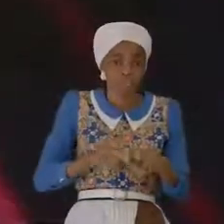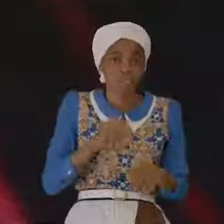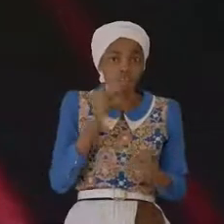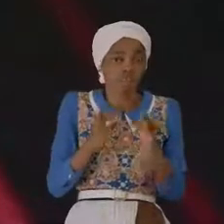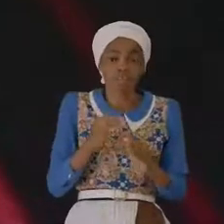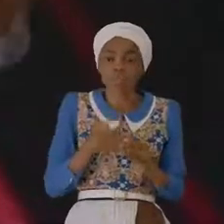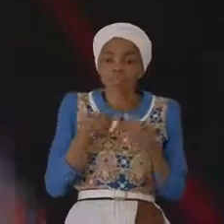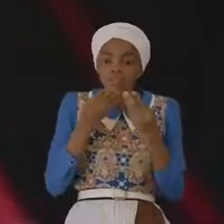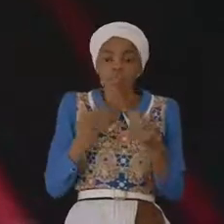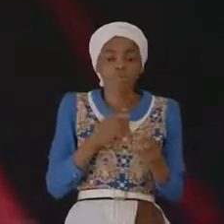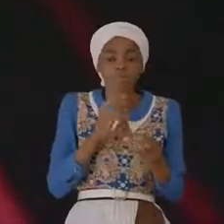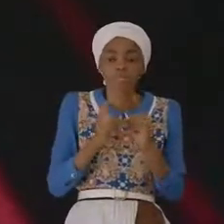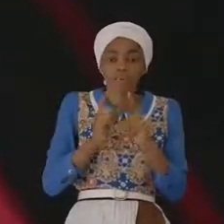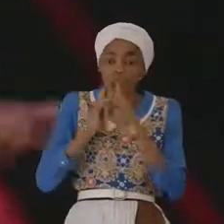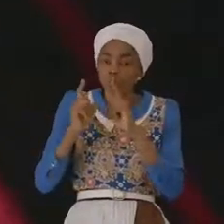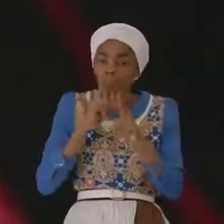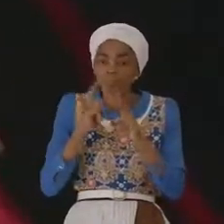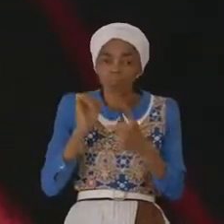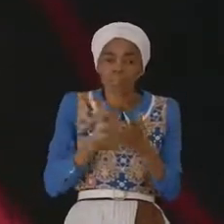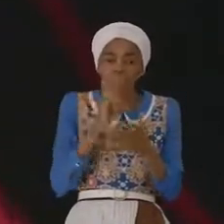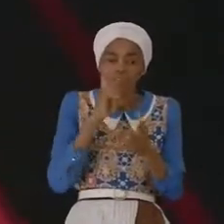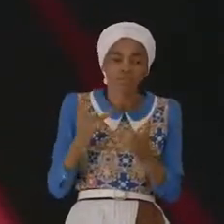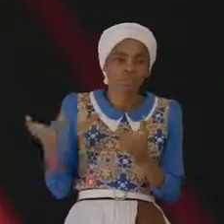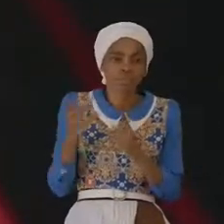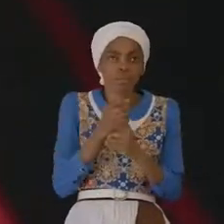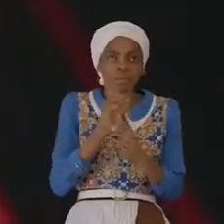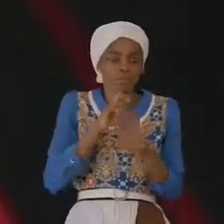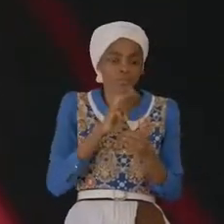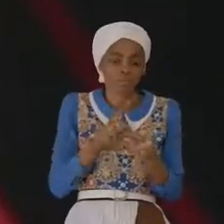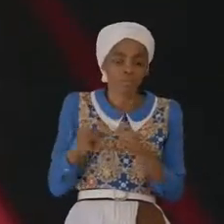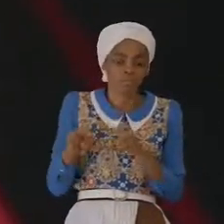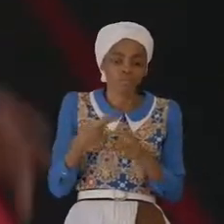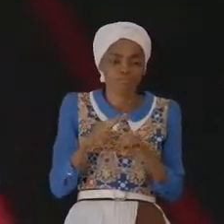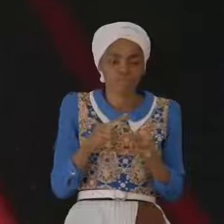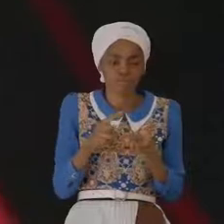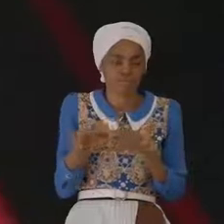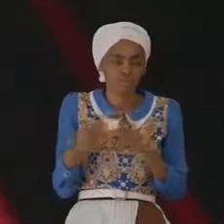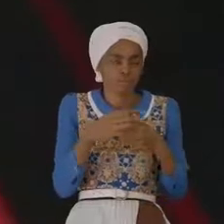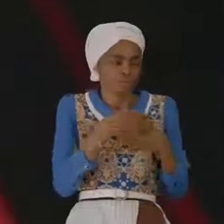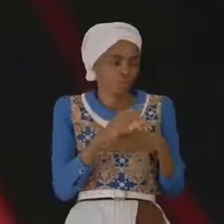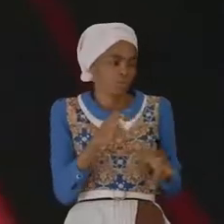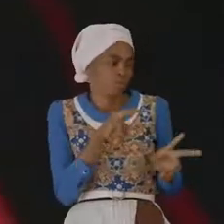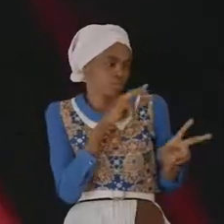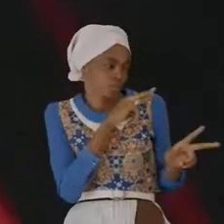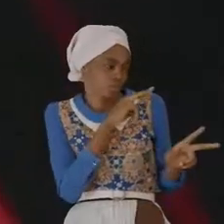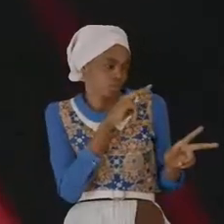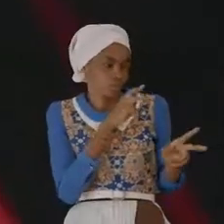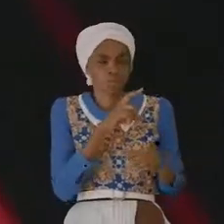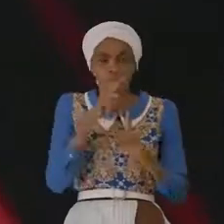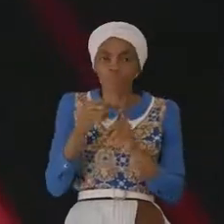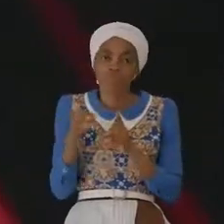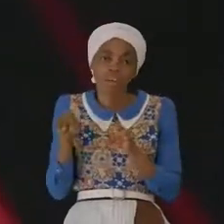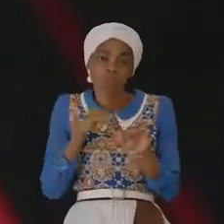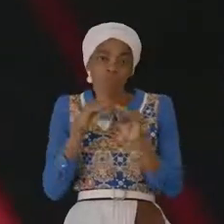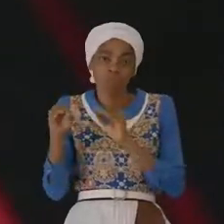certains spectateurs qui vous admirent quand ils disent quelque chose. Alors pour vous attirer et vous les regardez